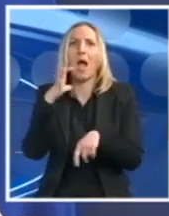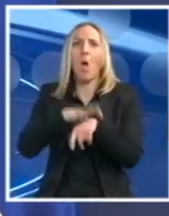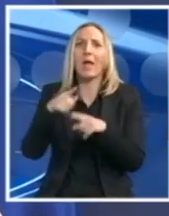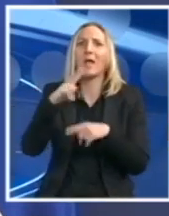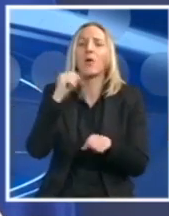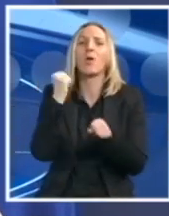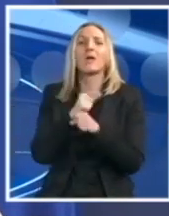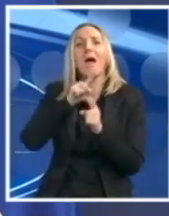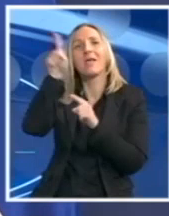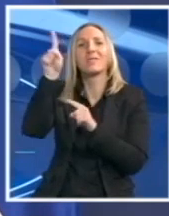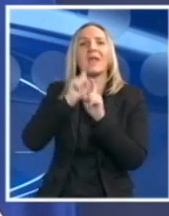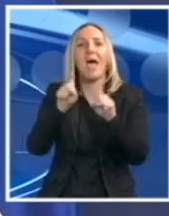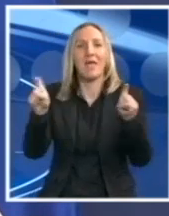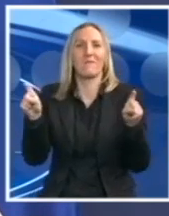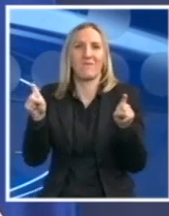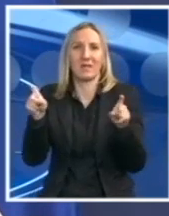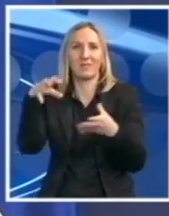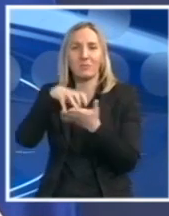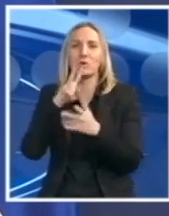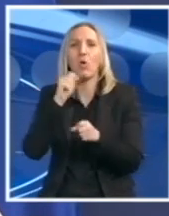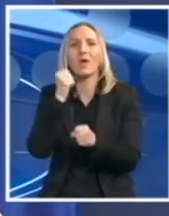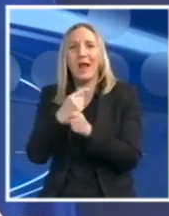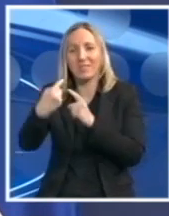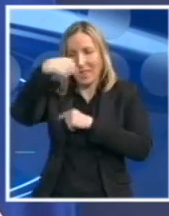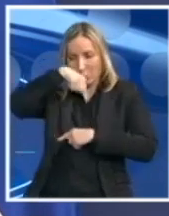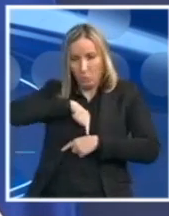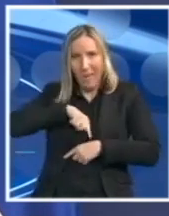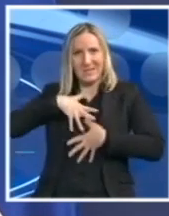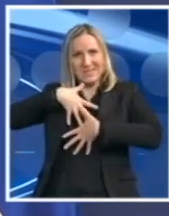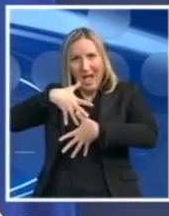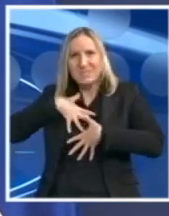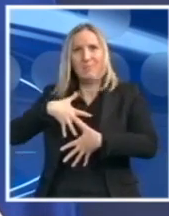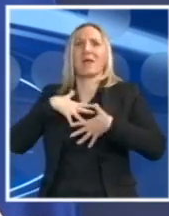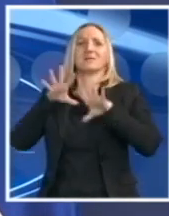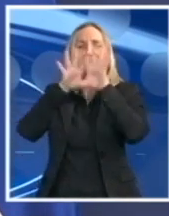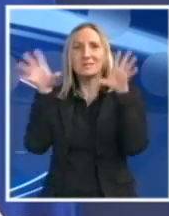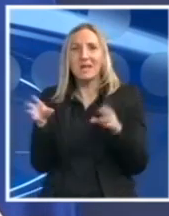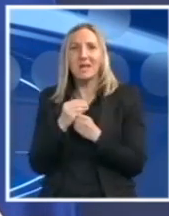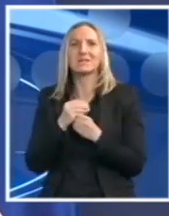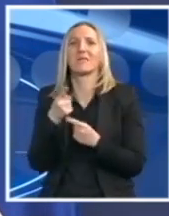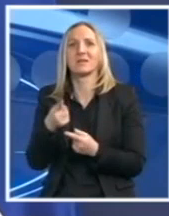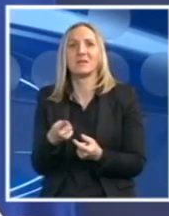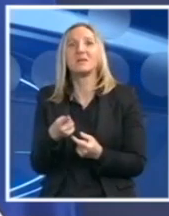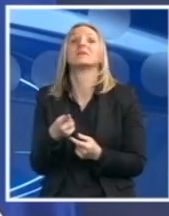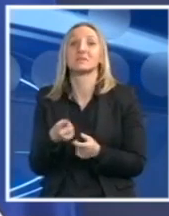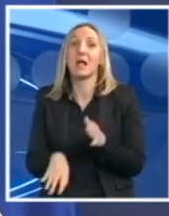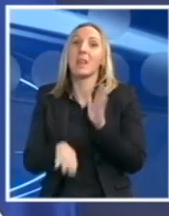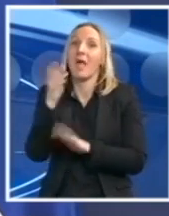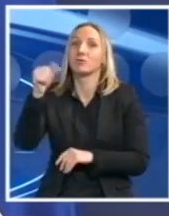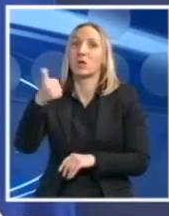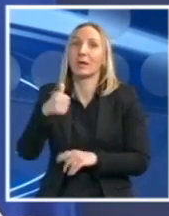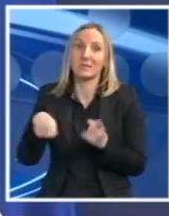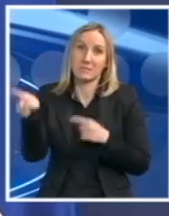infektivnim odeljenjima, koji rade intubacije, aspiracije i sve one procedure sa najvećim stepenom rizika za